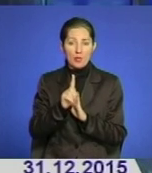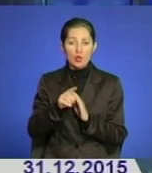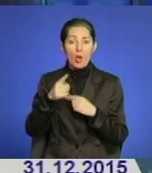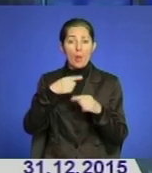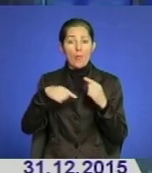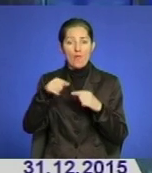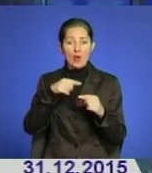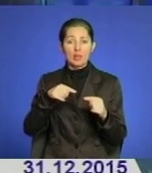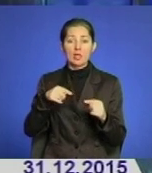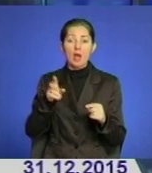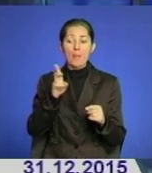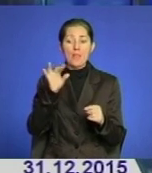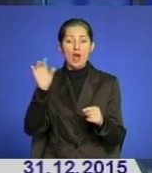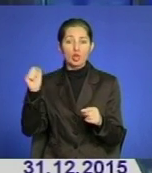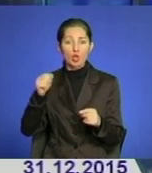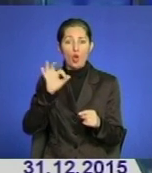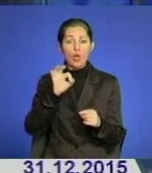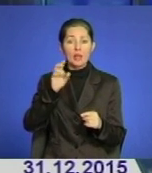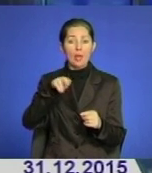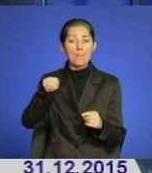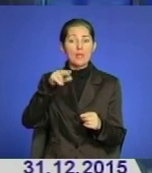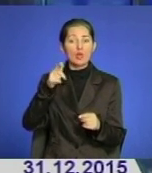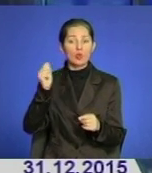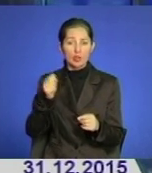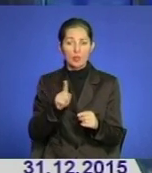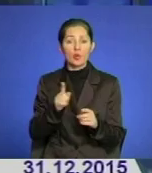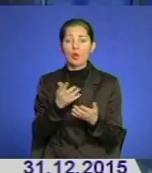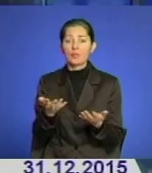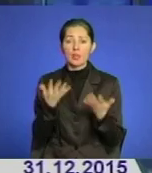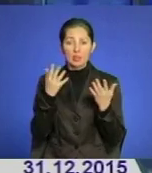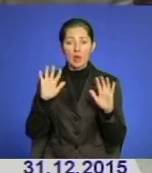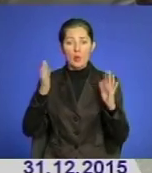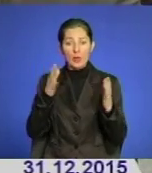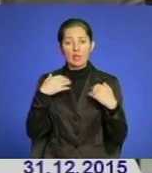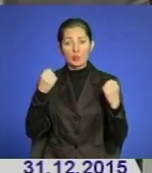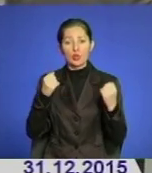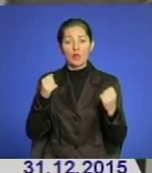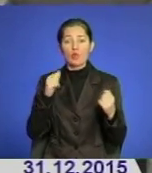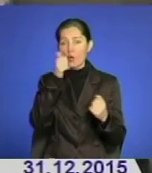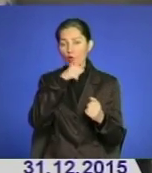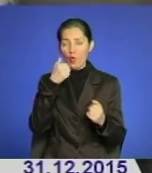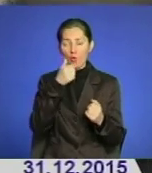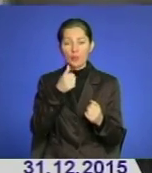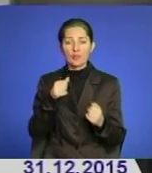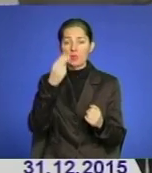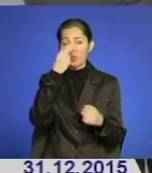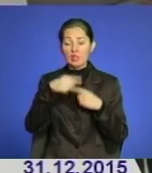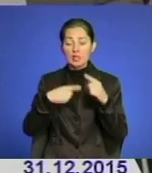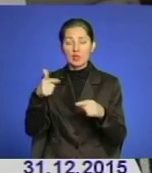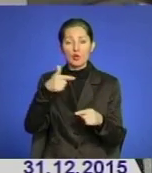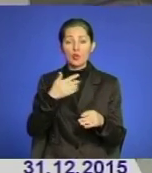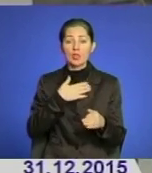біатлон Олени Підгрушни. Про найяскравіші моменти спортивного року – далі у сюжеті. Традиційно у грудні у нашому